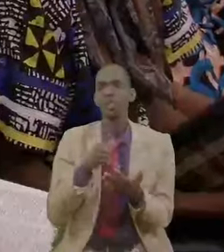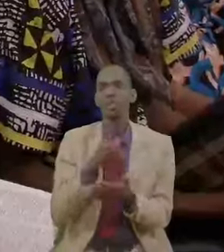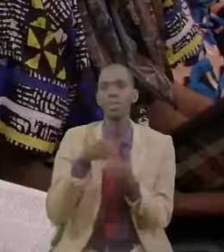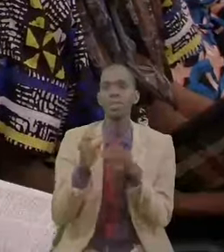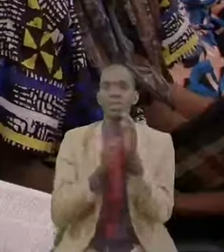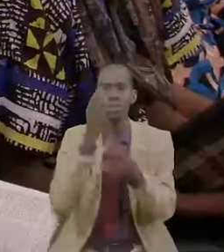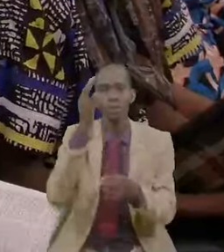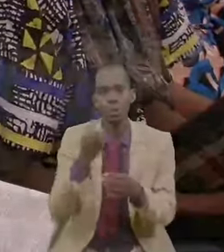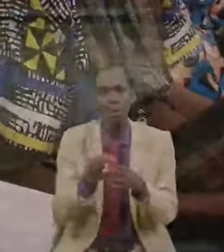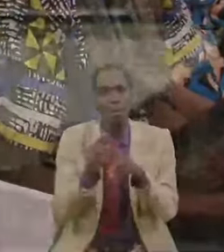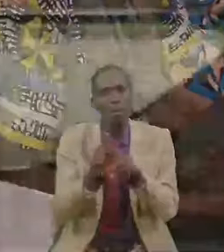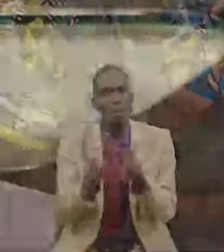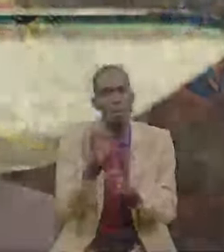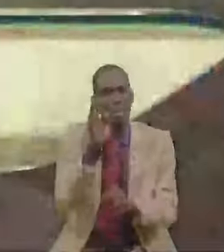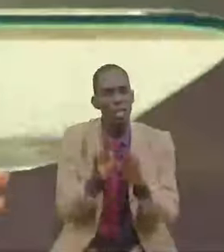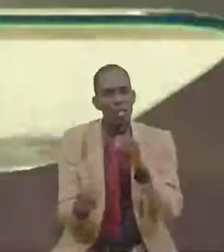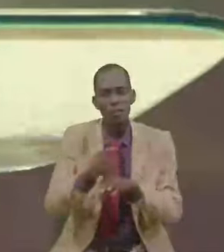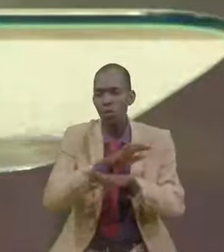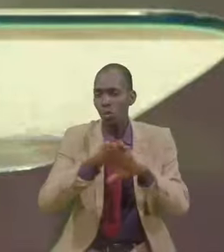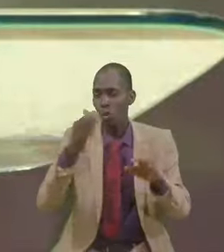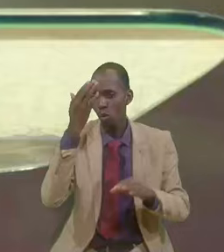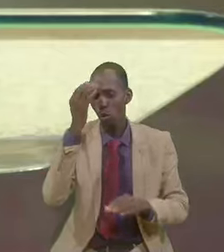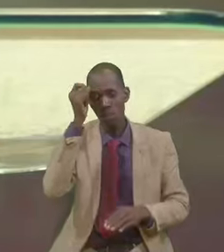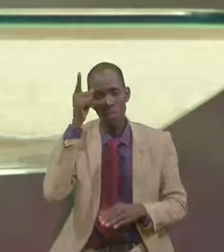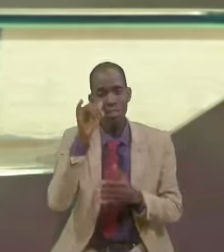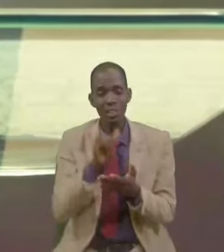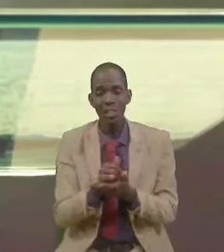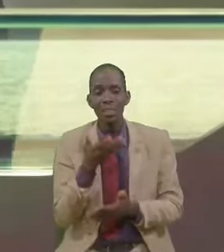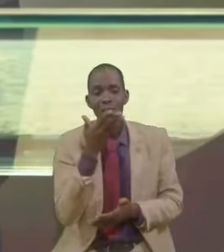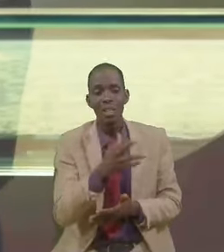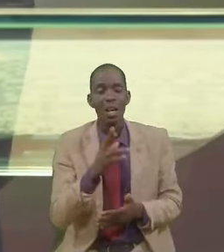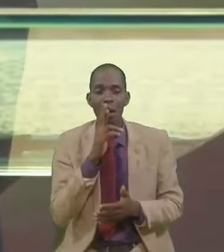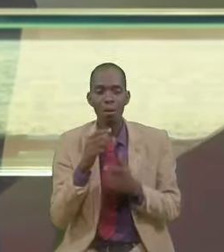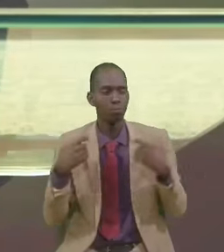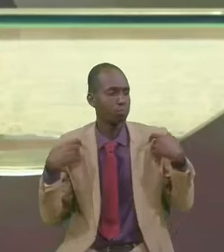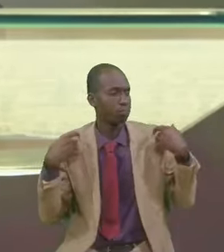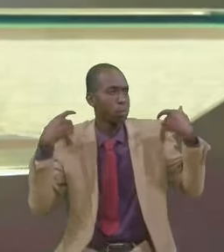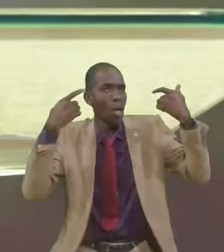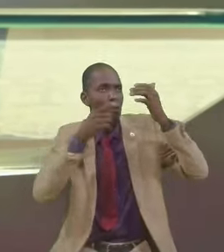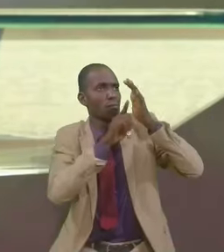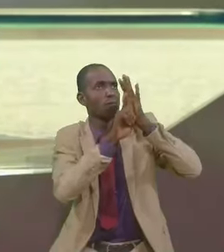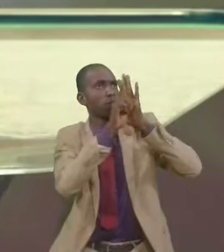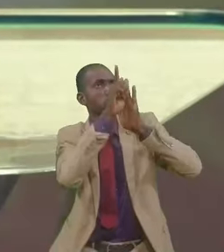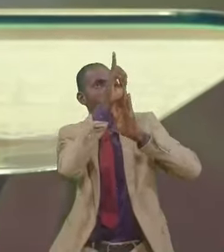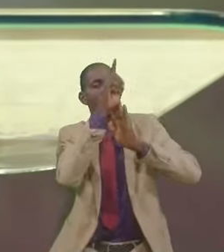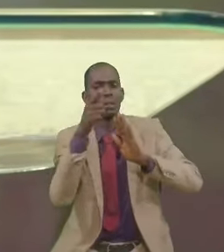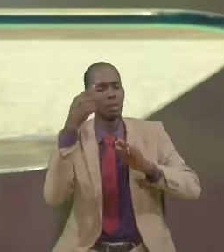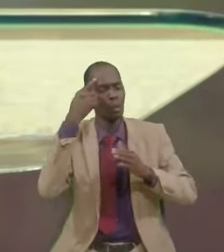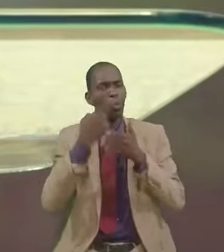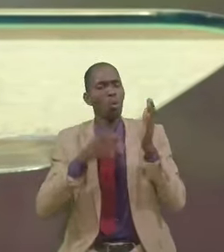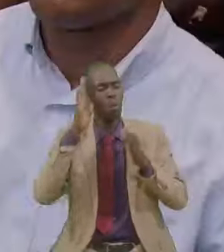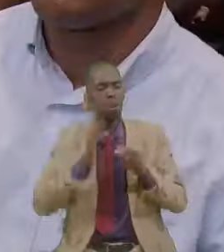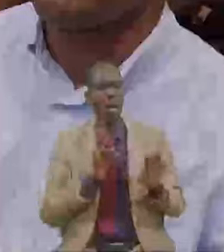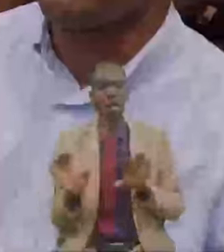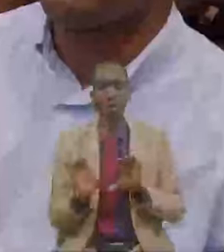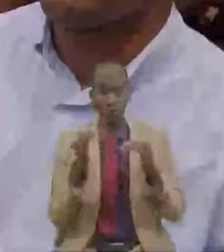pas que les géants sont sur le chemin, lorsque vous voyez les géants, vous allez dire, ah, qu'est-ce que je vais faire? Ce soir,